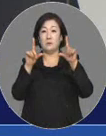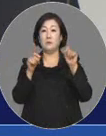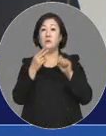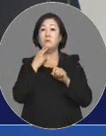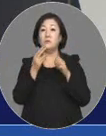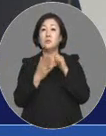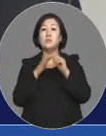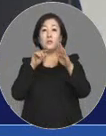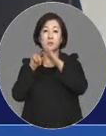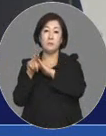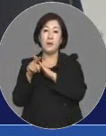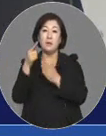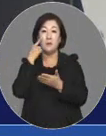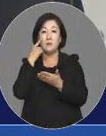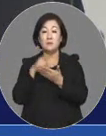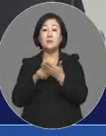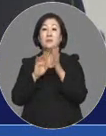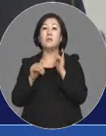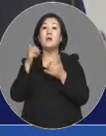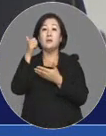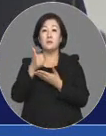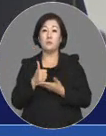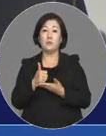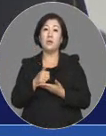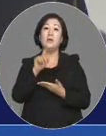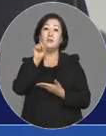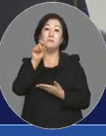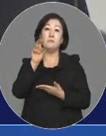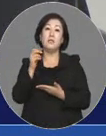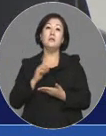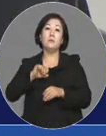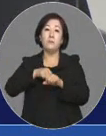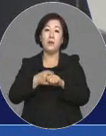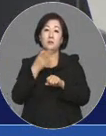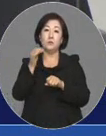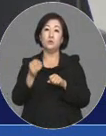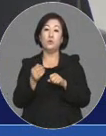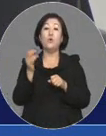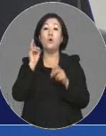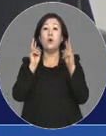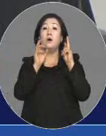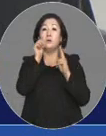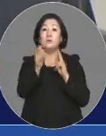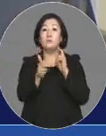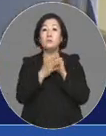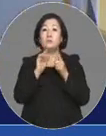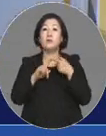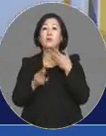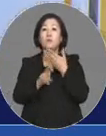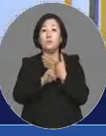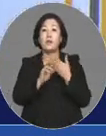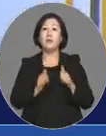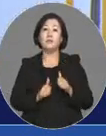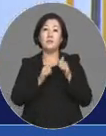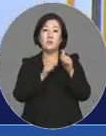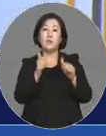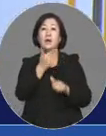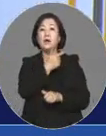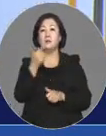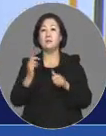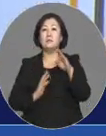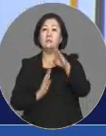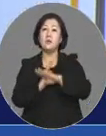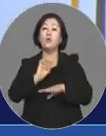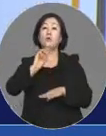적발되면 이용자에게는 10만 원의 과태료가 부과되며 시설 운영자는 위반 횟수에 따라 최고 300만